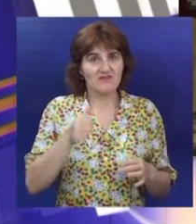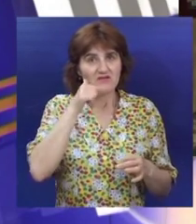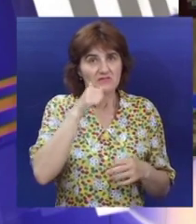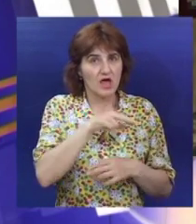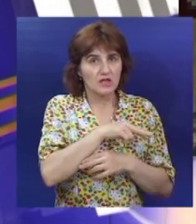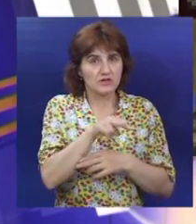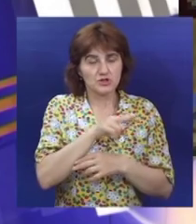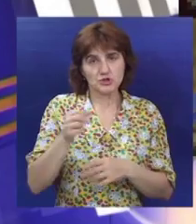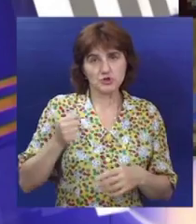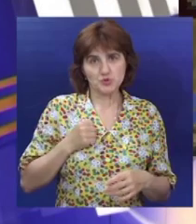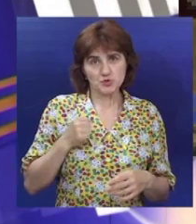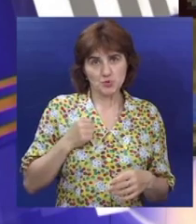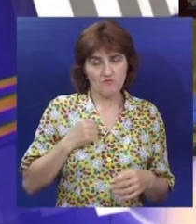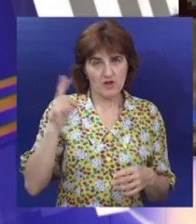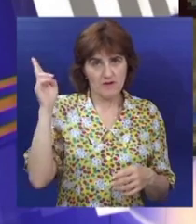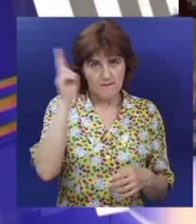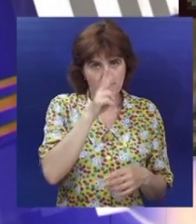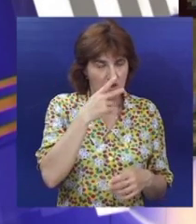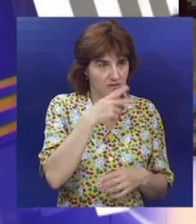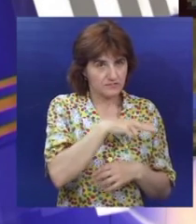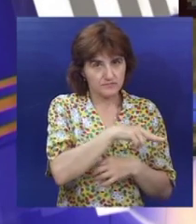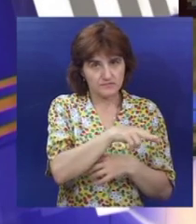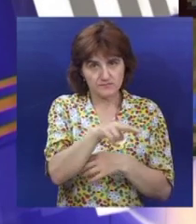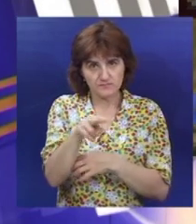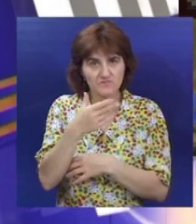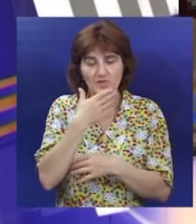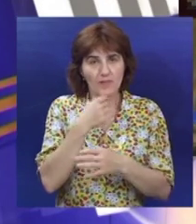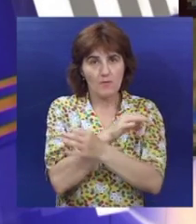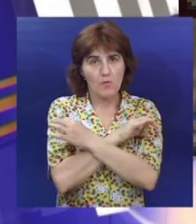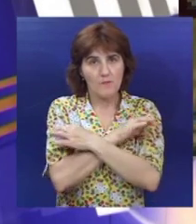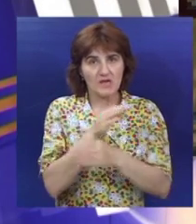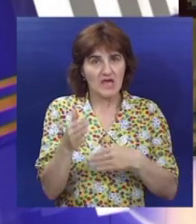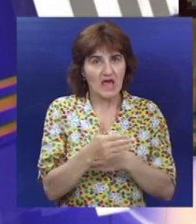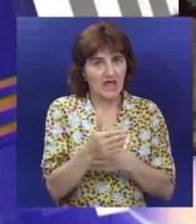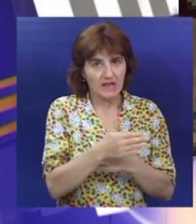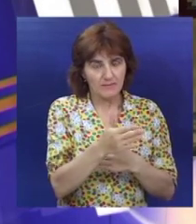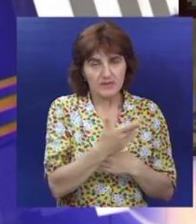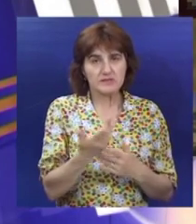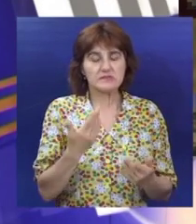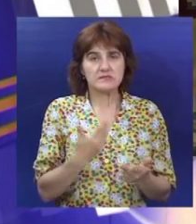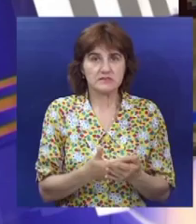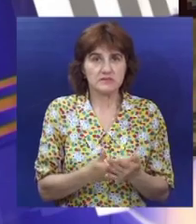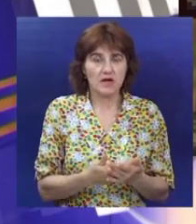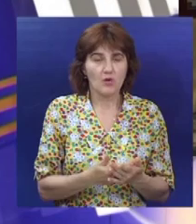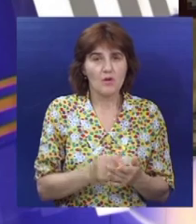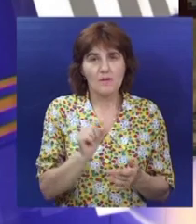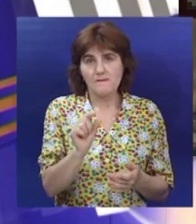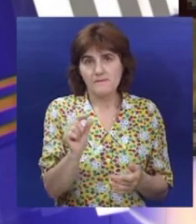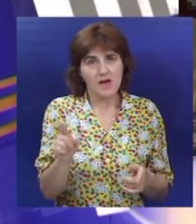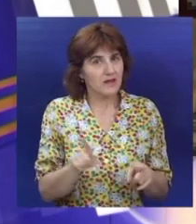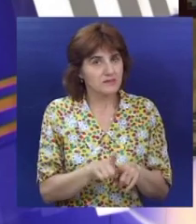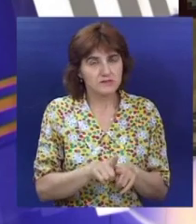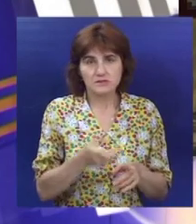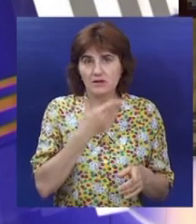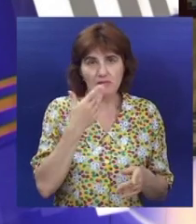dan obilazimo, naša čuvarska služba, javno preduzeće Palić Ludaš obilazi jezero svakodnevno i u principu čak i onih